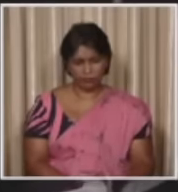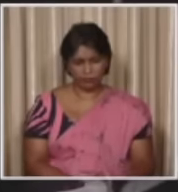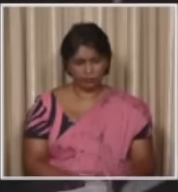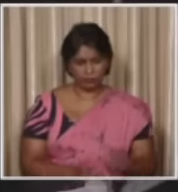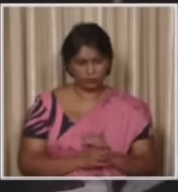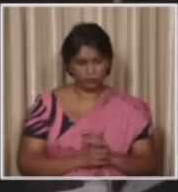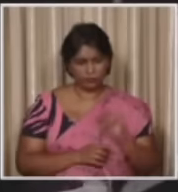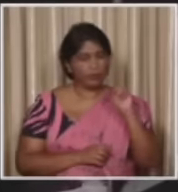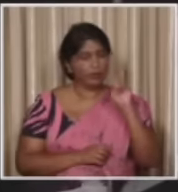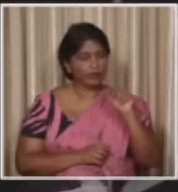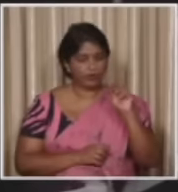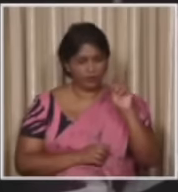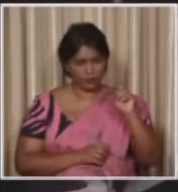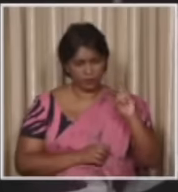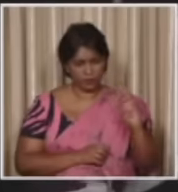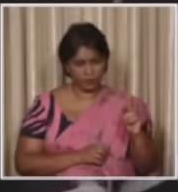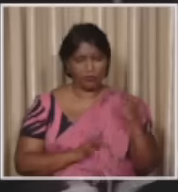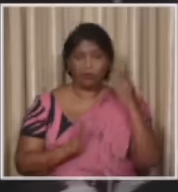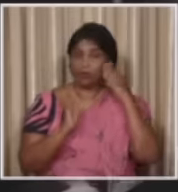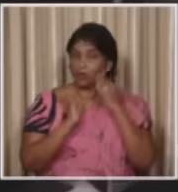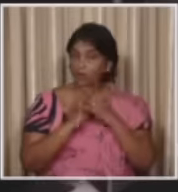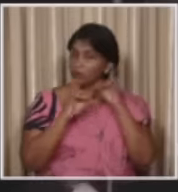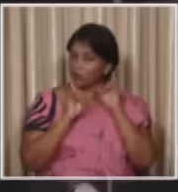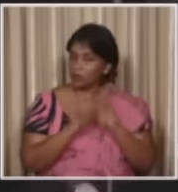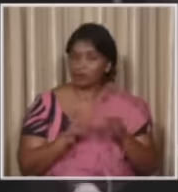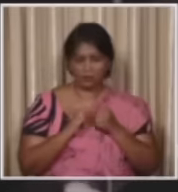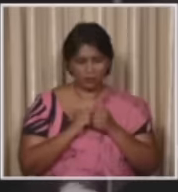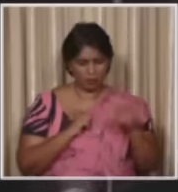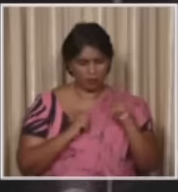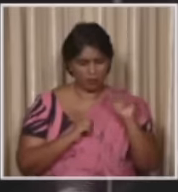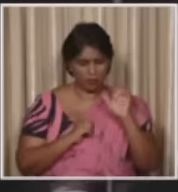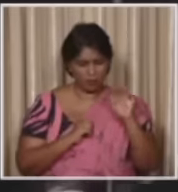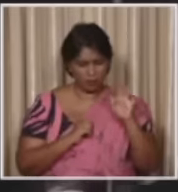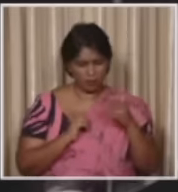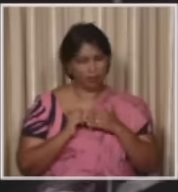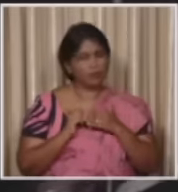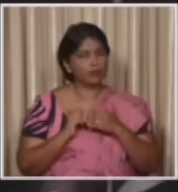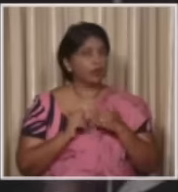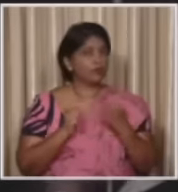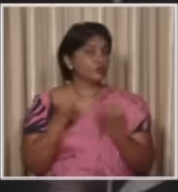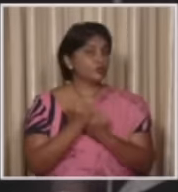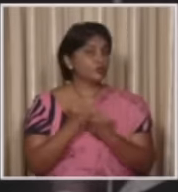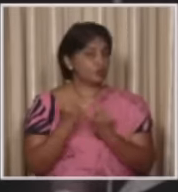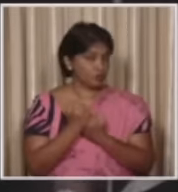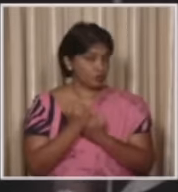SC 88/20-23 මෙන්න මේ 95/20-23 මේ ඔක්කොම සපෝට් කළේ